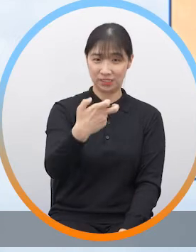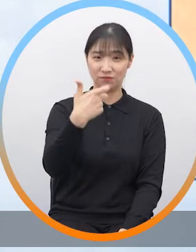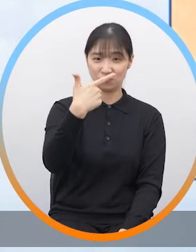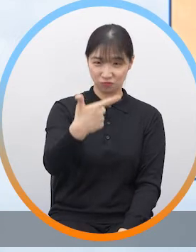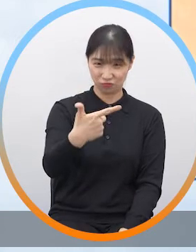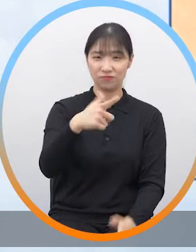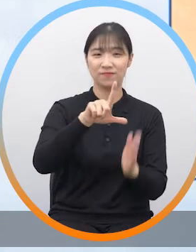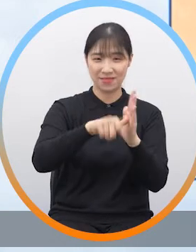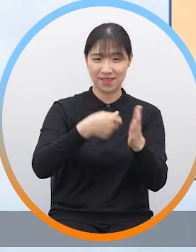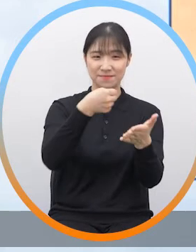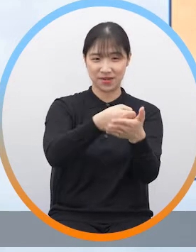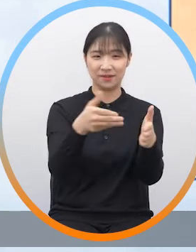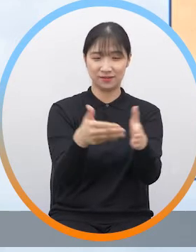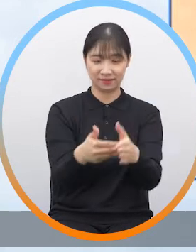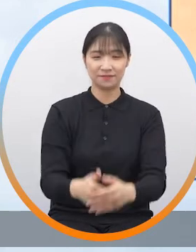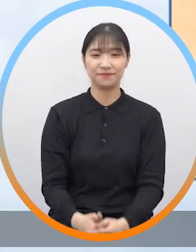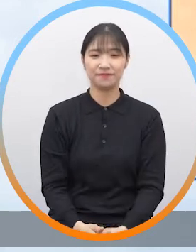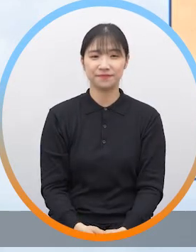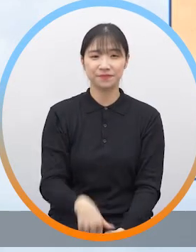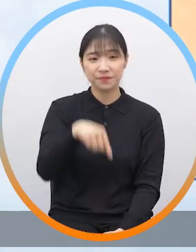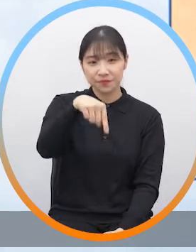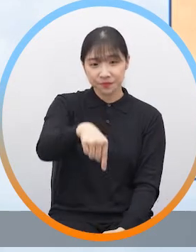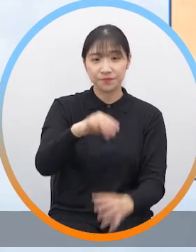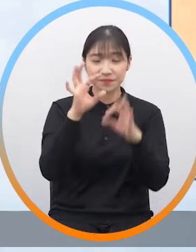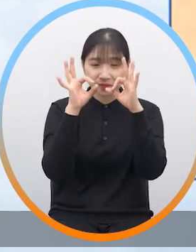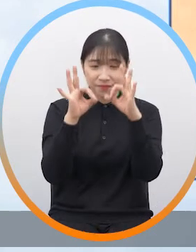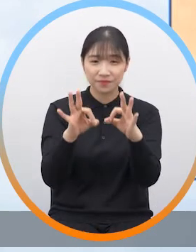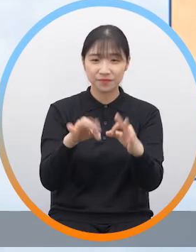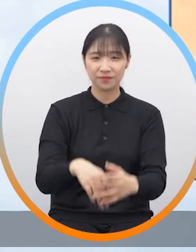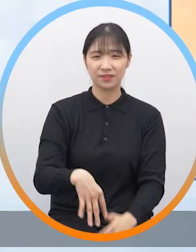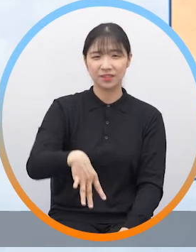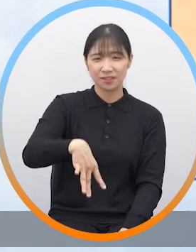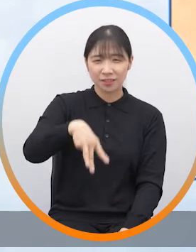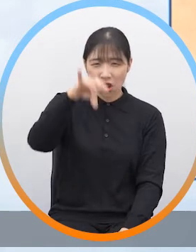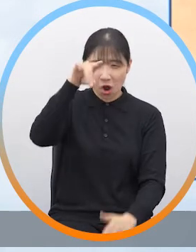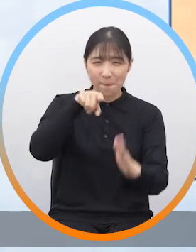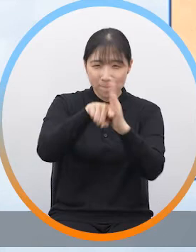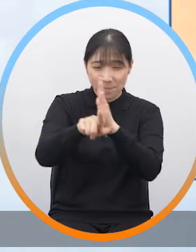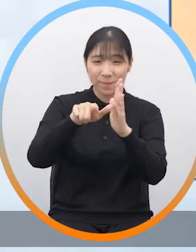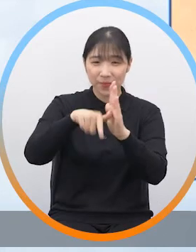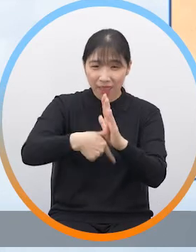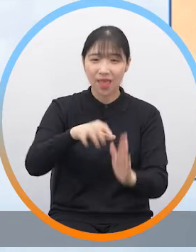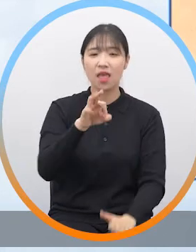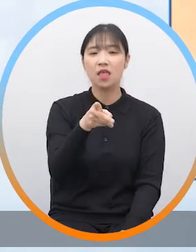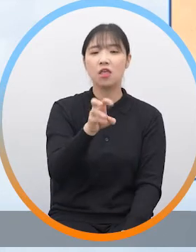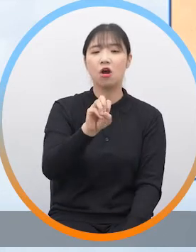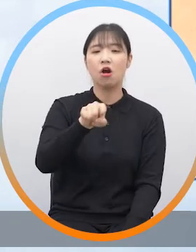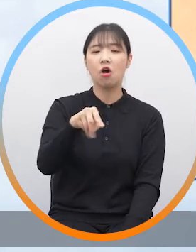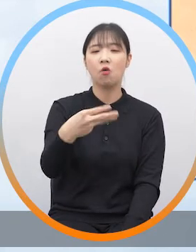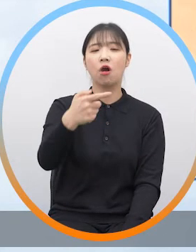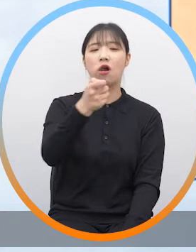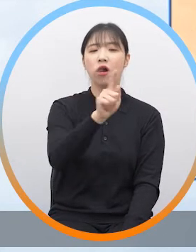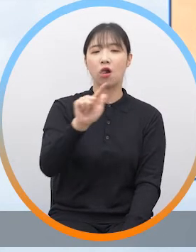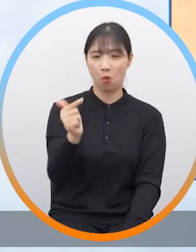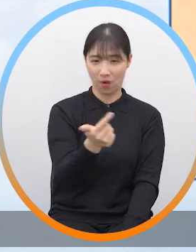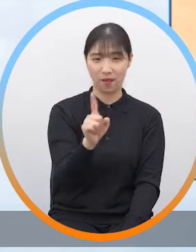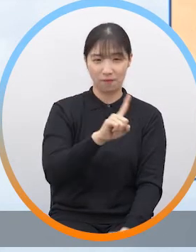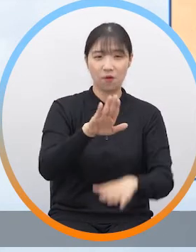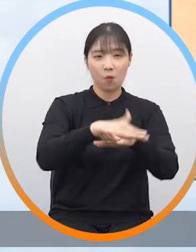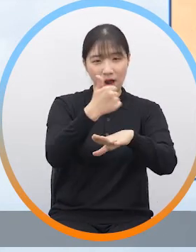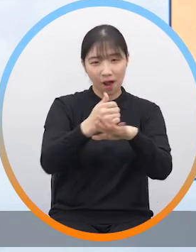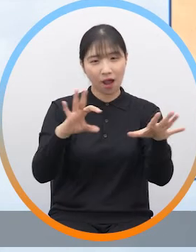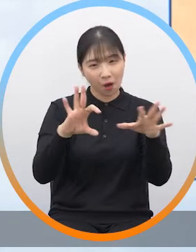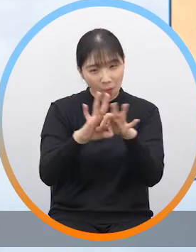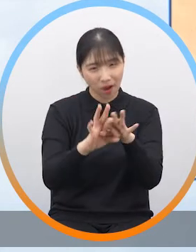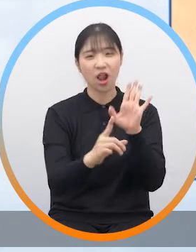1976년에 지정이 되어 있는데요. 여기에 보면은 첫 입구에 영월관이라고 해서 왕인 관련된